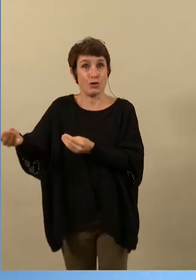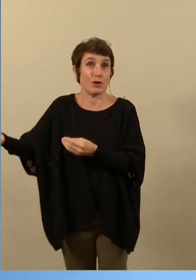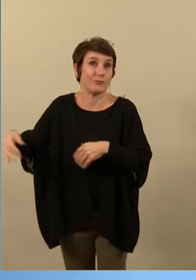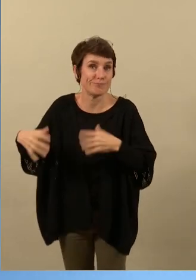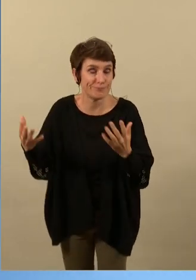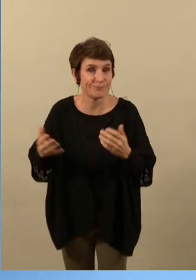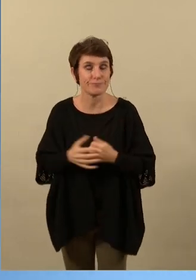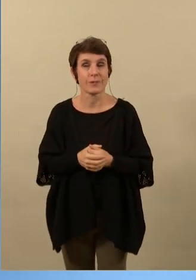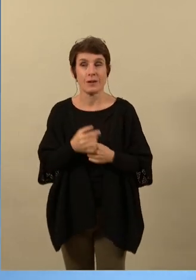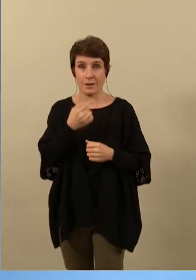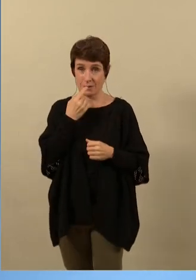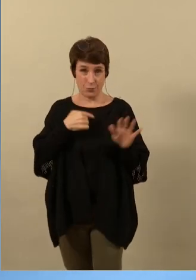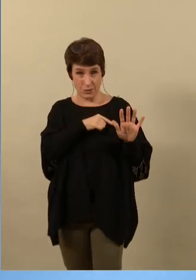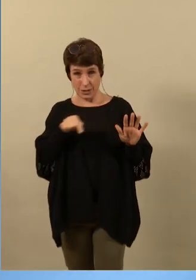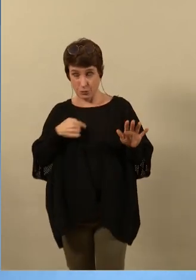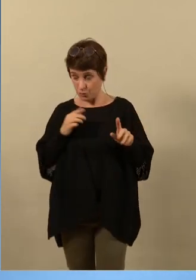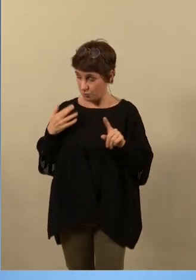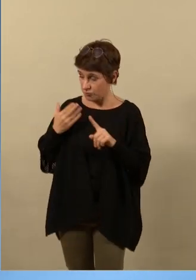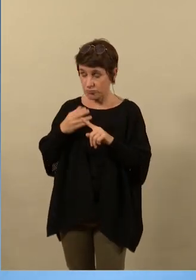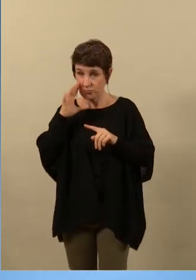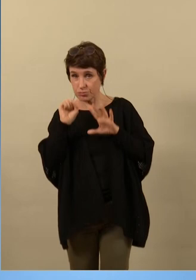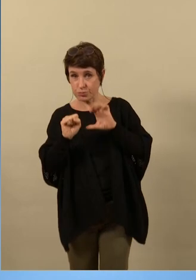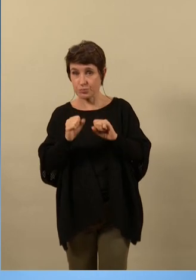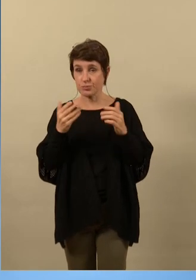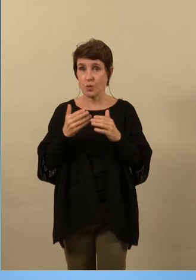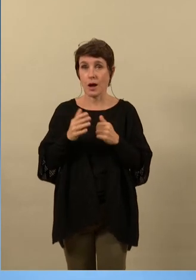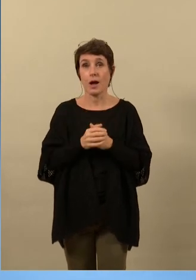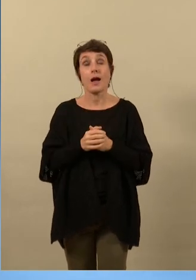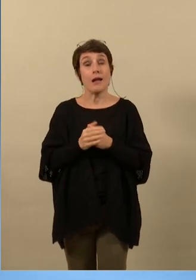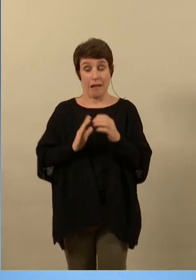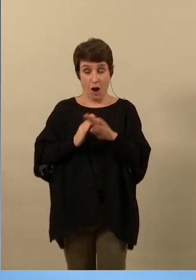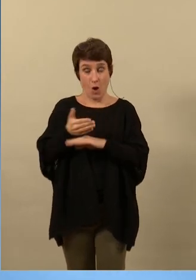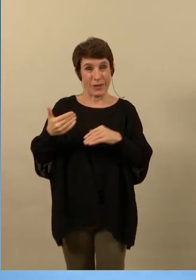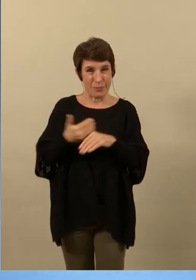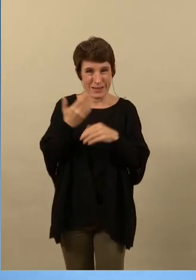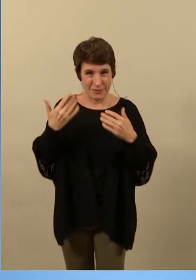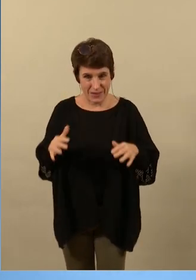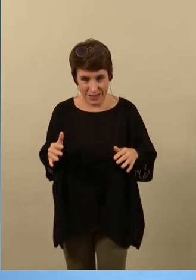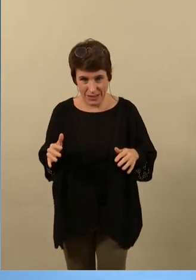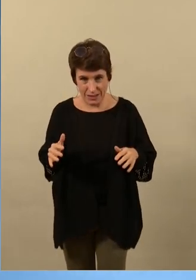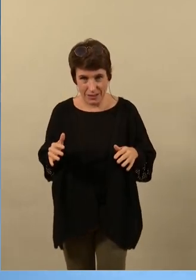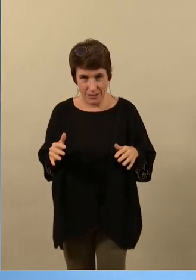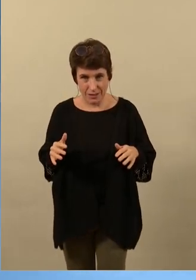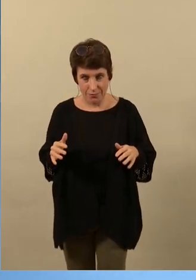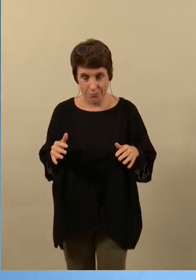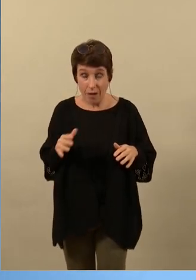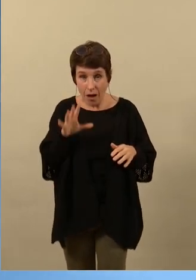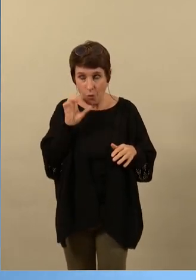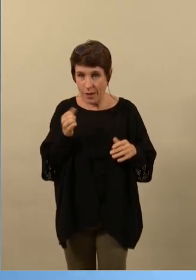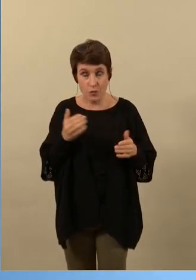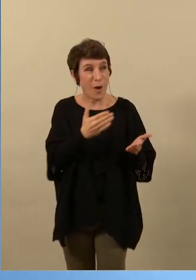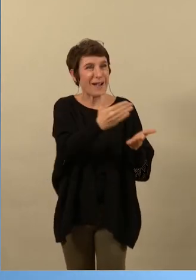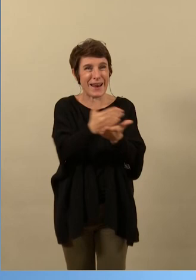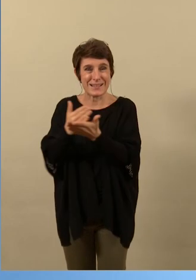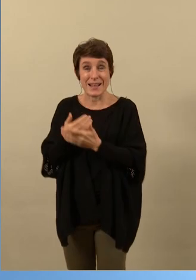autrement nous avons bien pu constater après coup après la rentrée que non il n'y avait pas un enseignant devant chaque classe